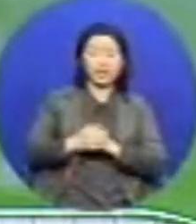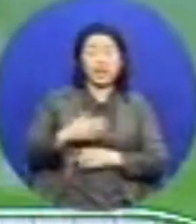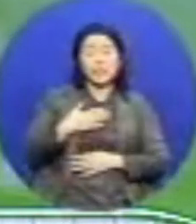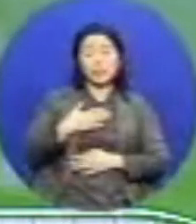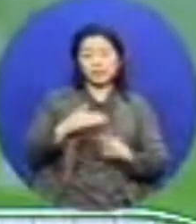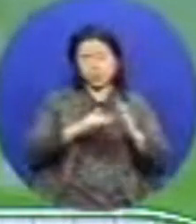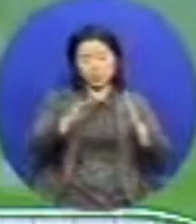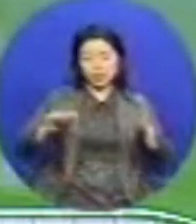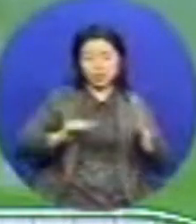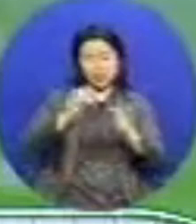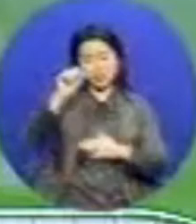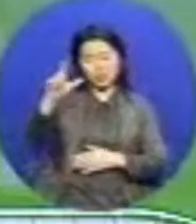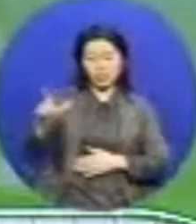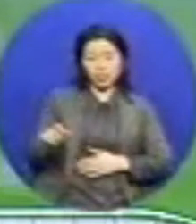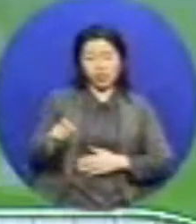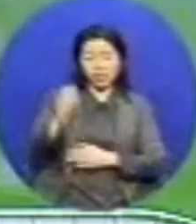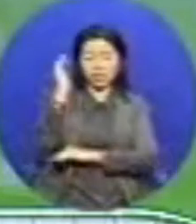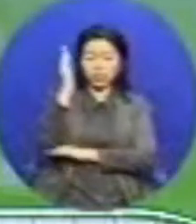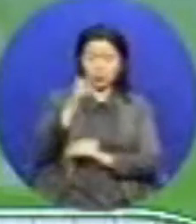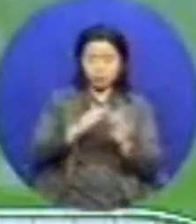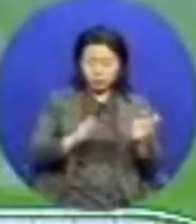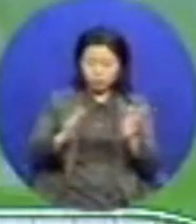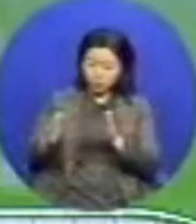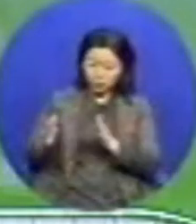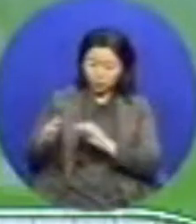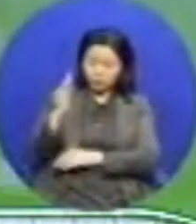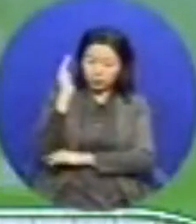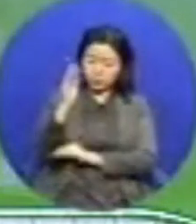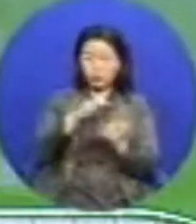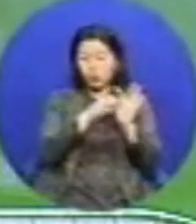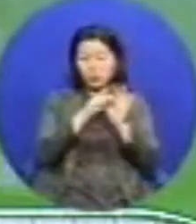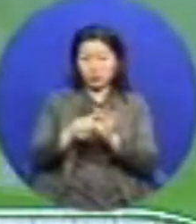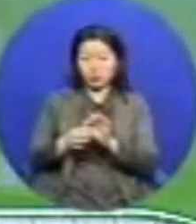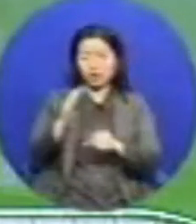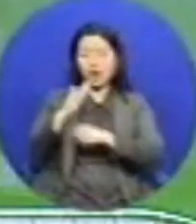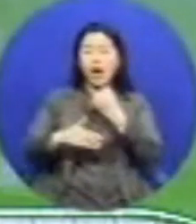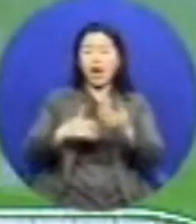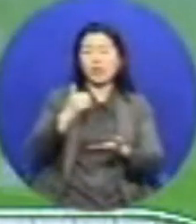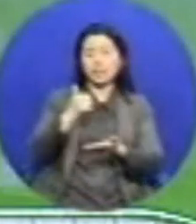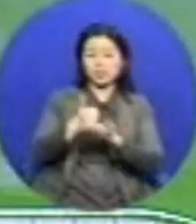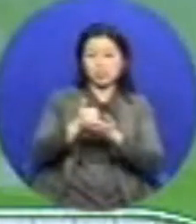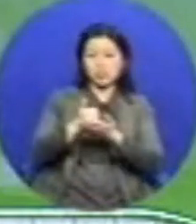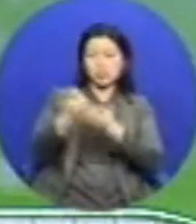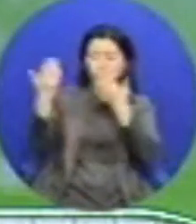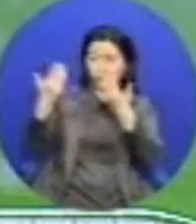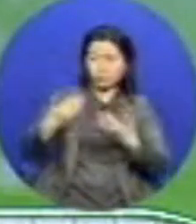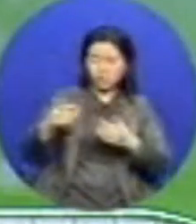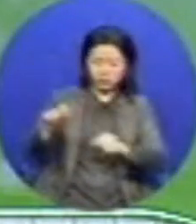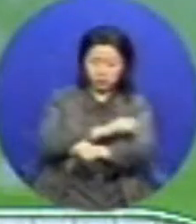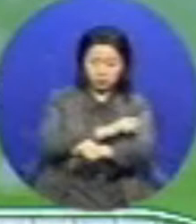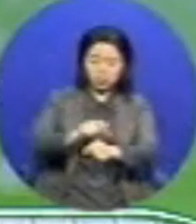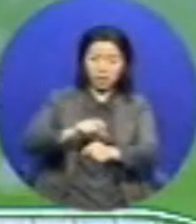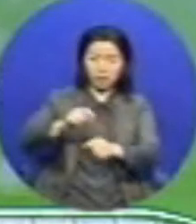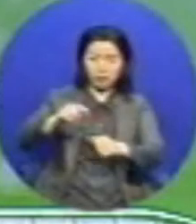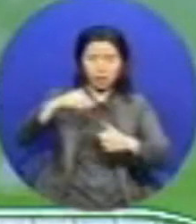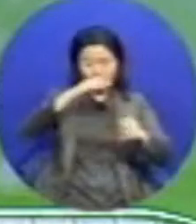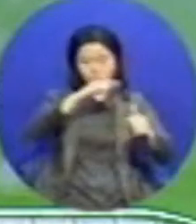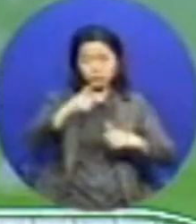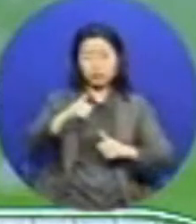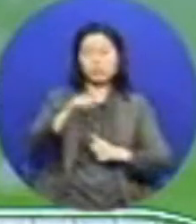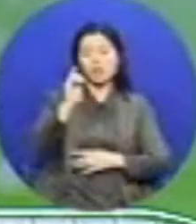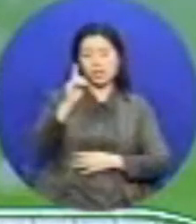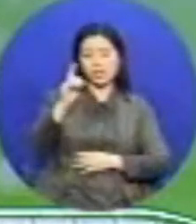준비하고 더 설교를 하면서 하나님께서 저에게 주신 특별한 부름 을 깨닫게 되었습니다